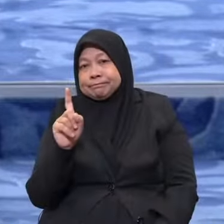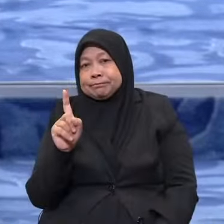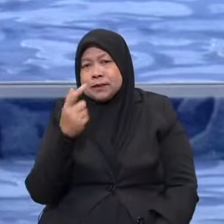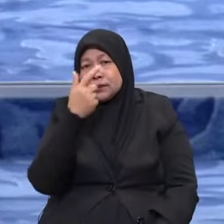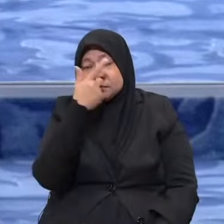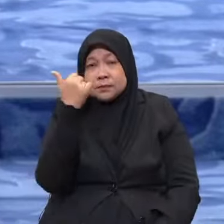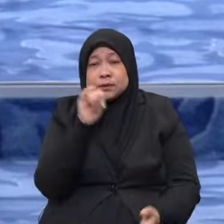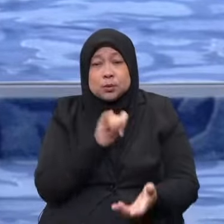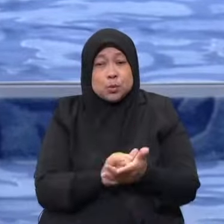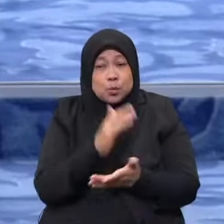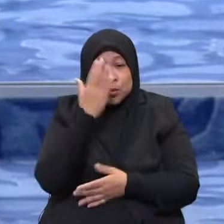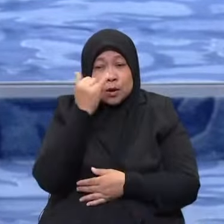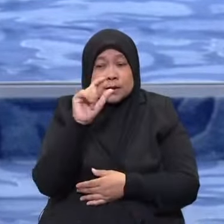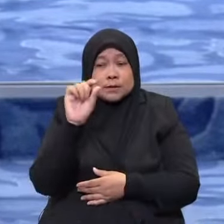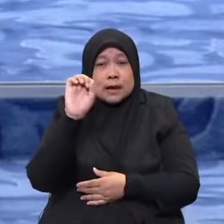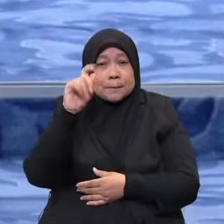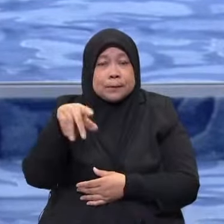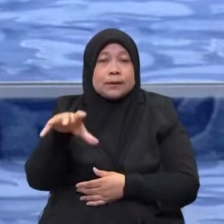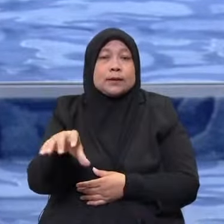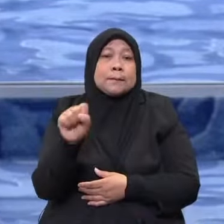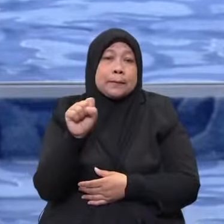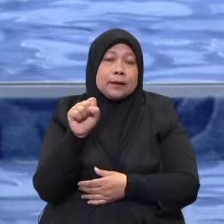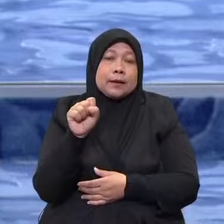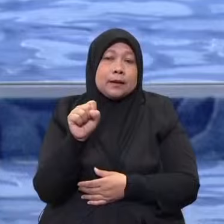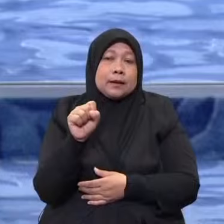itu sebabnya mengapa GIP diambil.